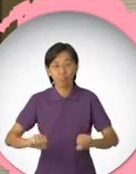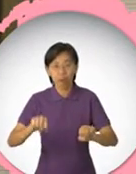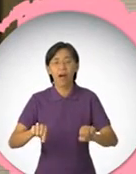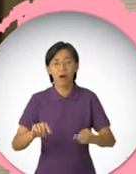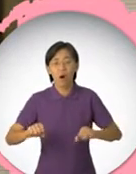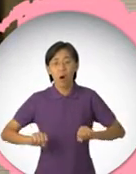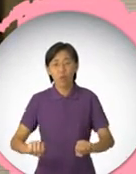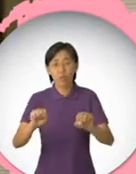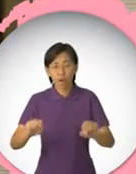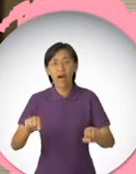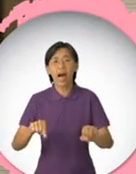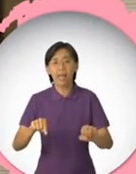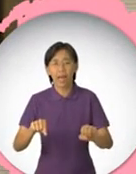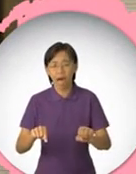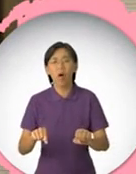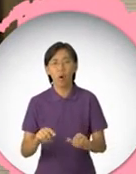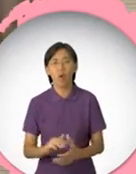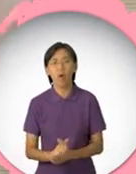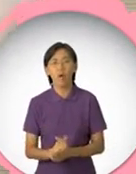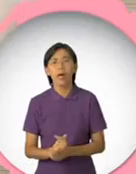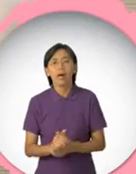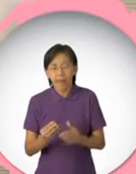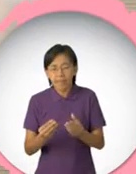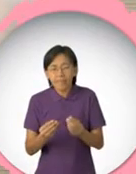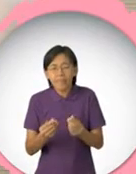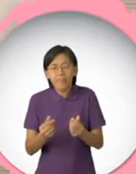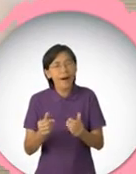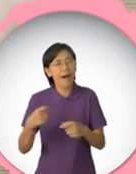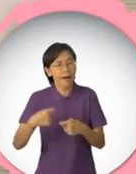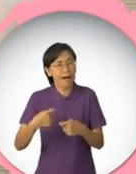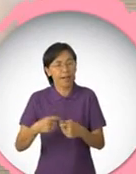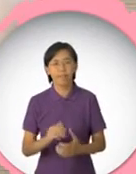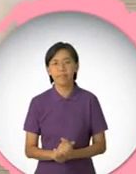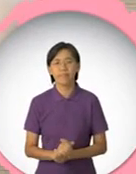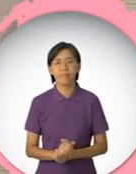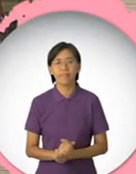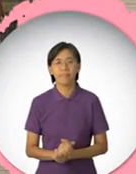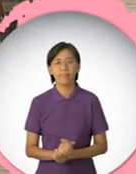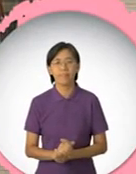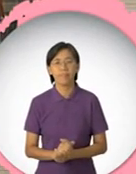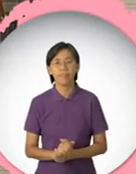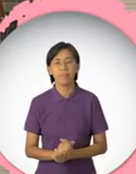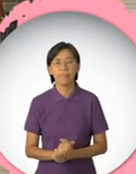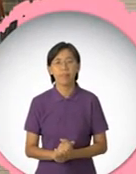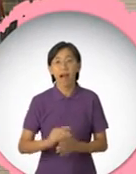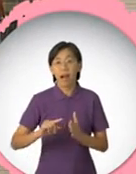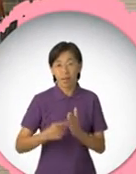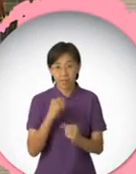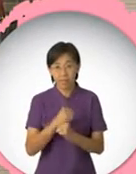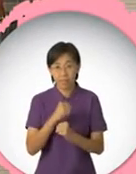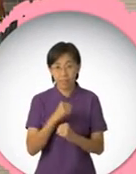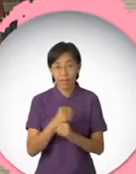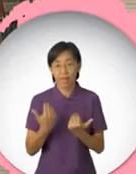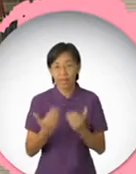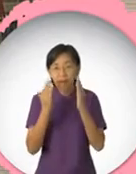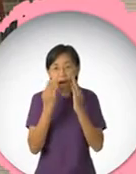จะมีลักษณะเฉพาะอาหารละลายยากกว่ามาการีนปกติ ถ้างั้นไม่รอช้าแล้วครับมาเริ่มทำพายกันเลยดีกว่านะครับในการเตรียมแป้ง